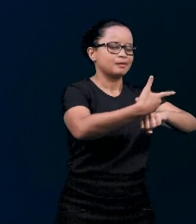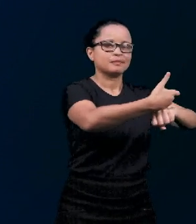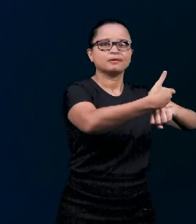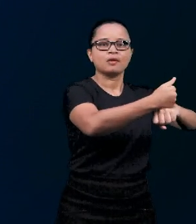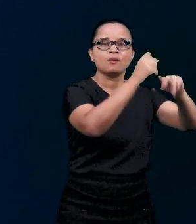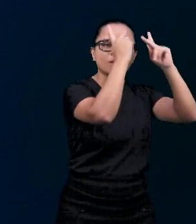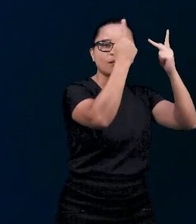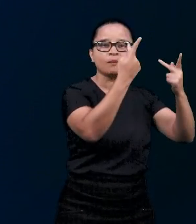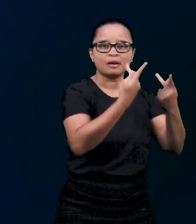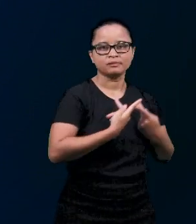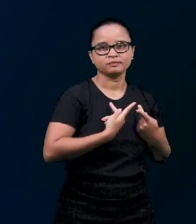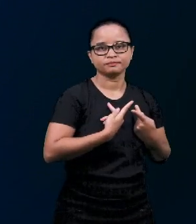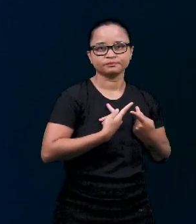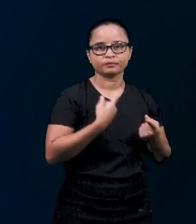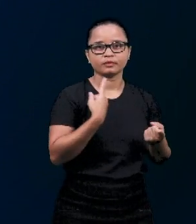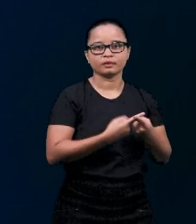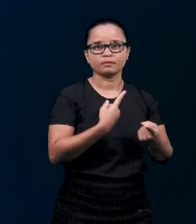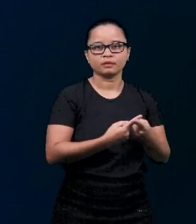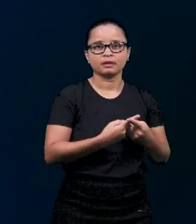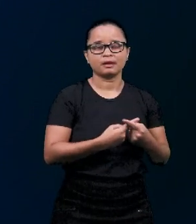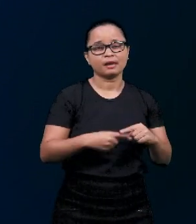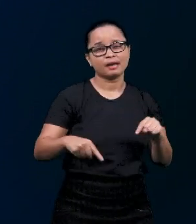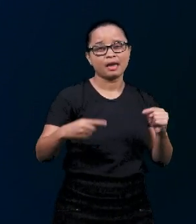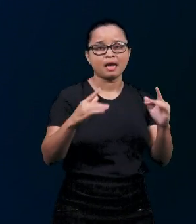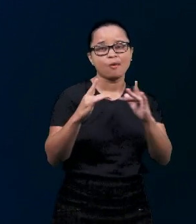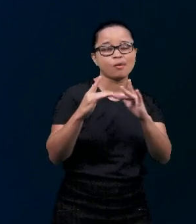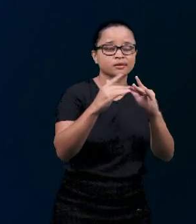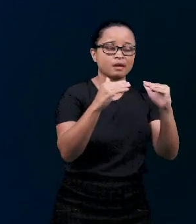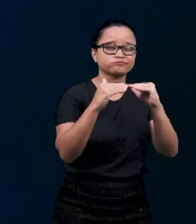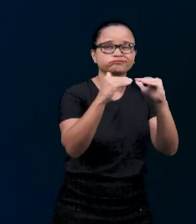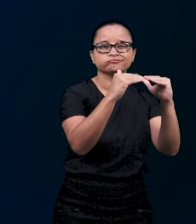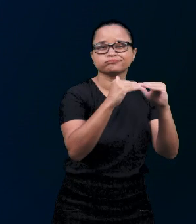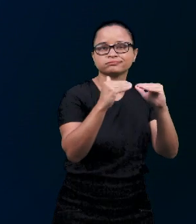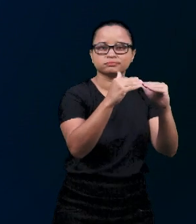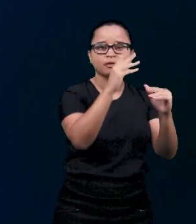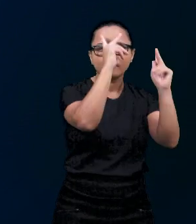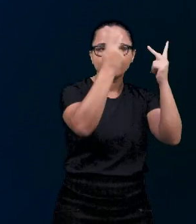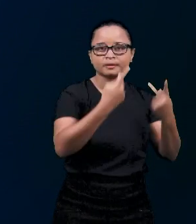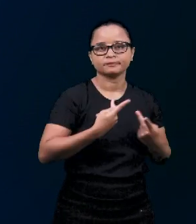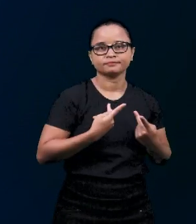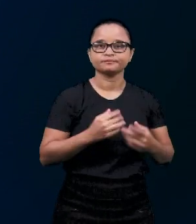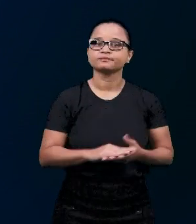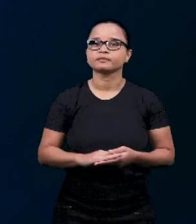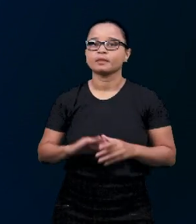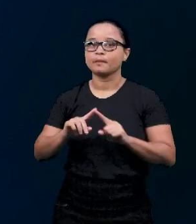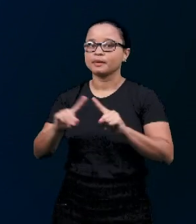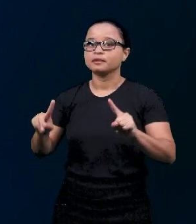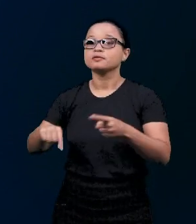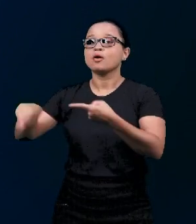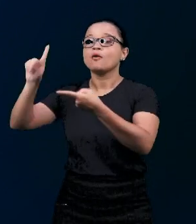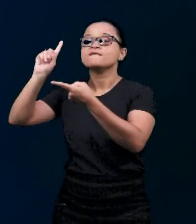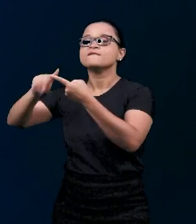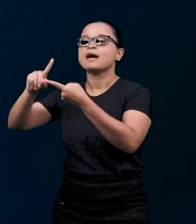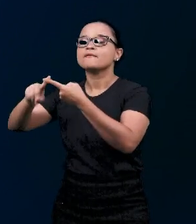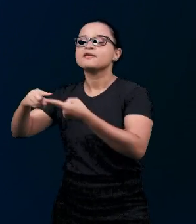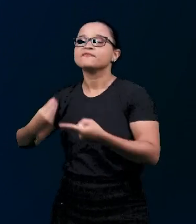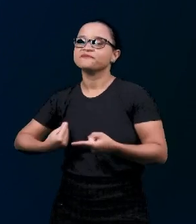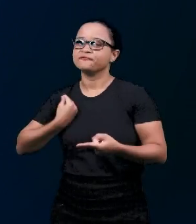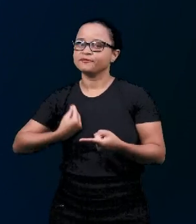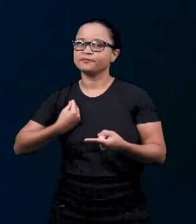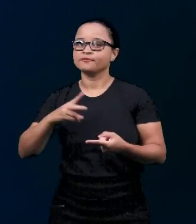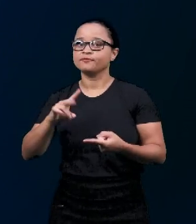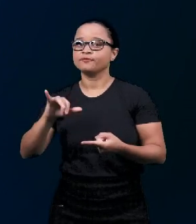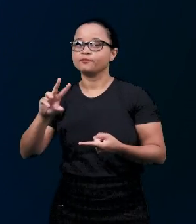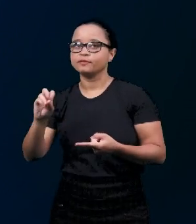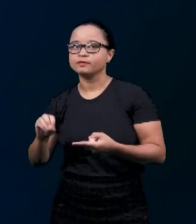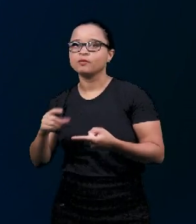humaine. Le vivant parle de ceux que le Seigneur a dit qu'il allait se battre